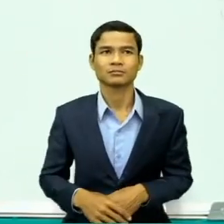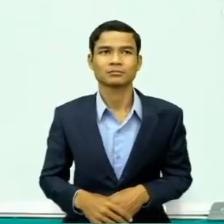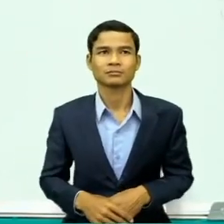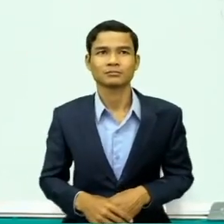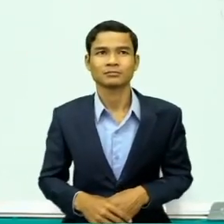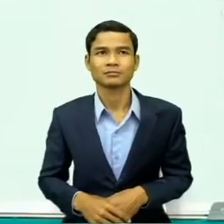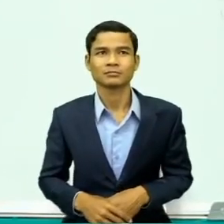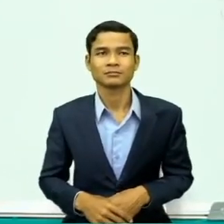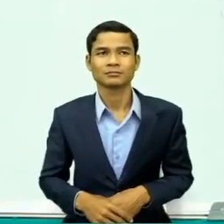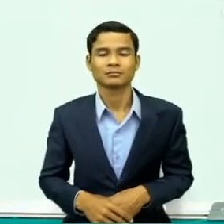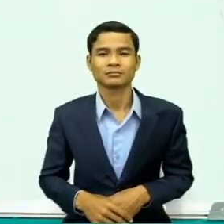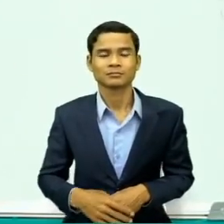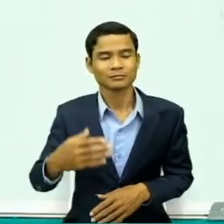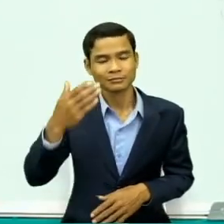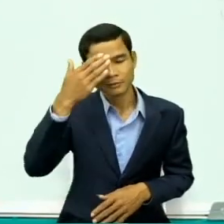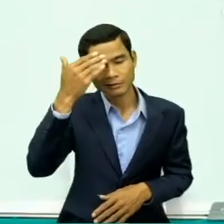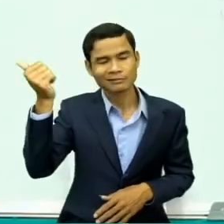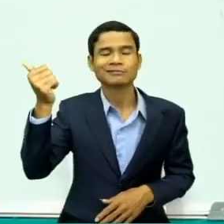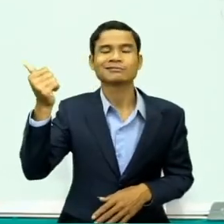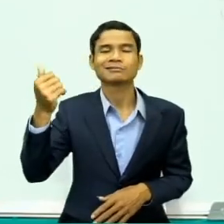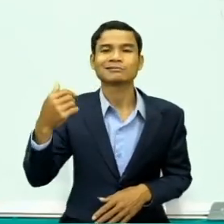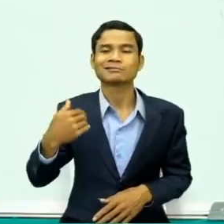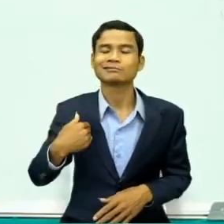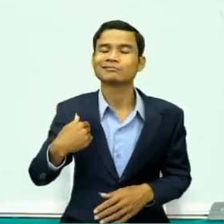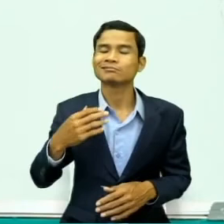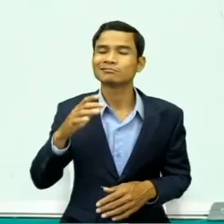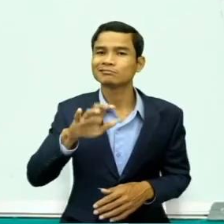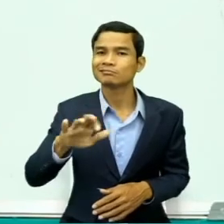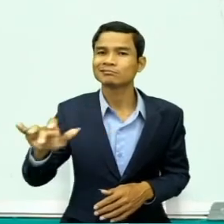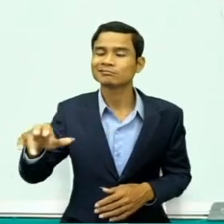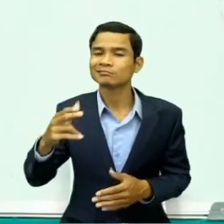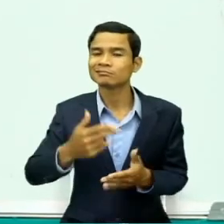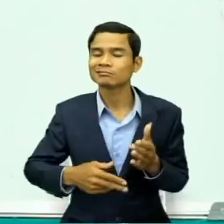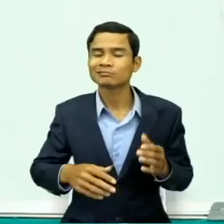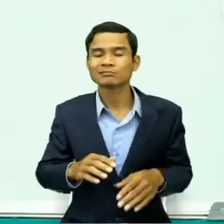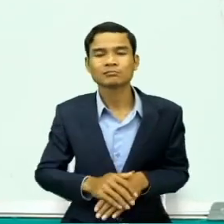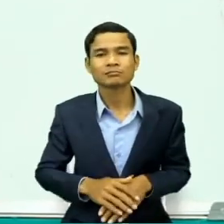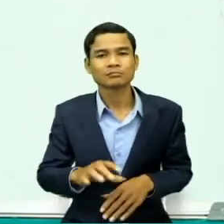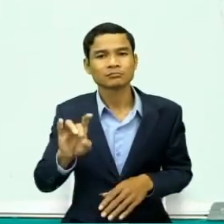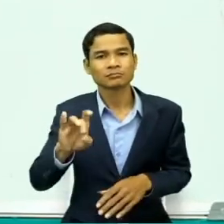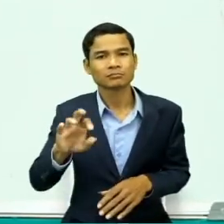chà con cực tịch mớ phlên phlèng bên là sò vậy khá